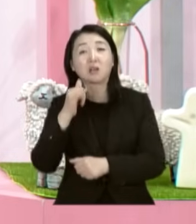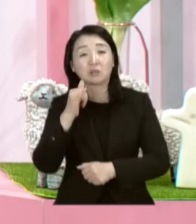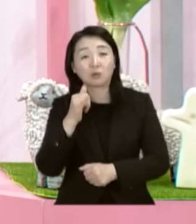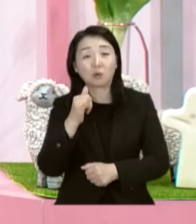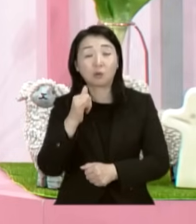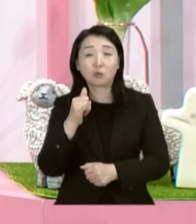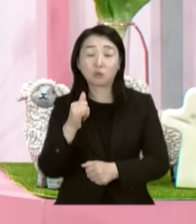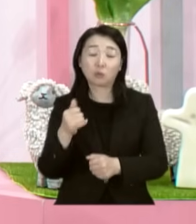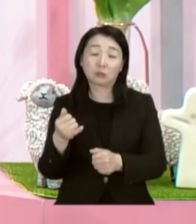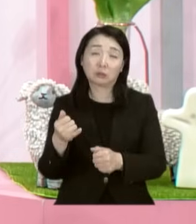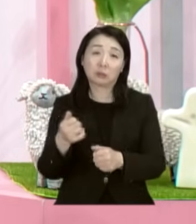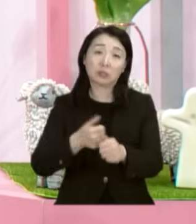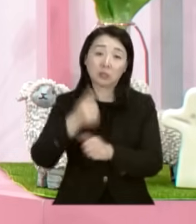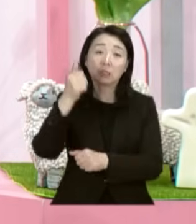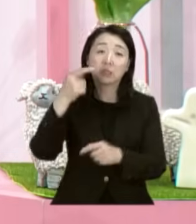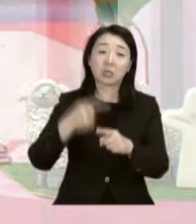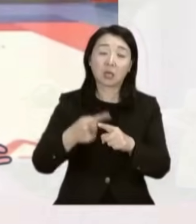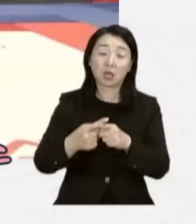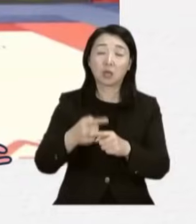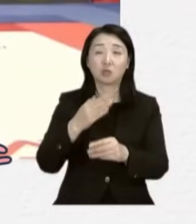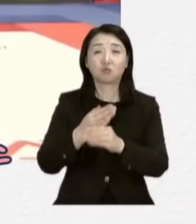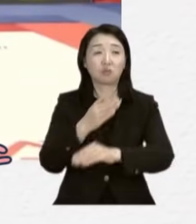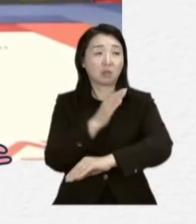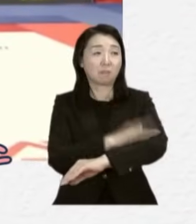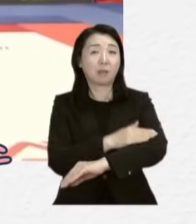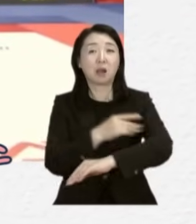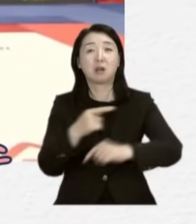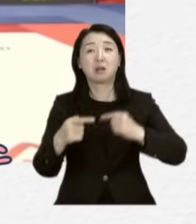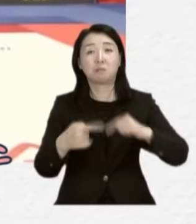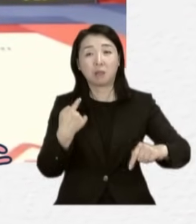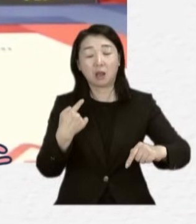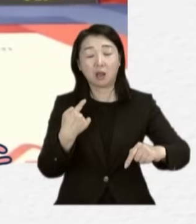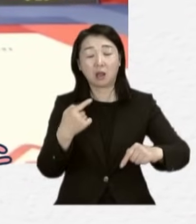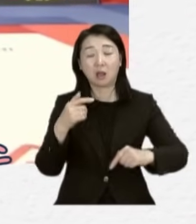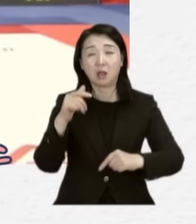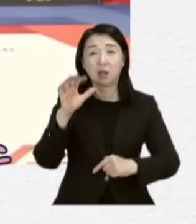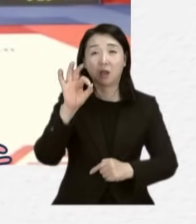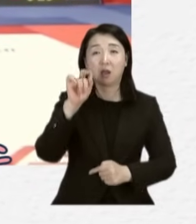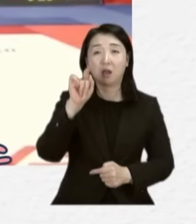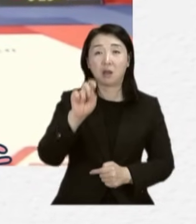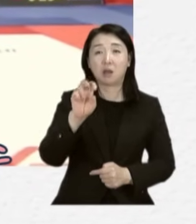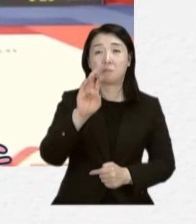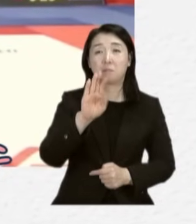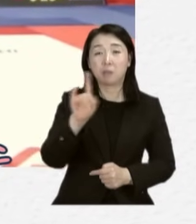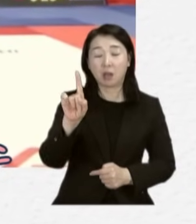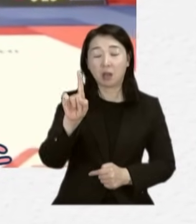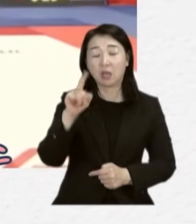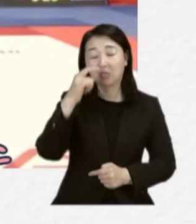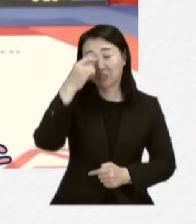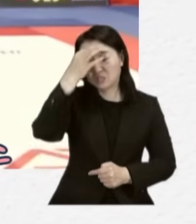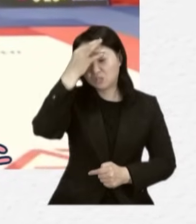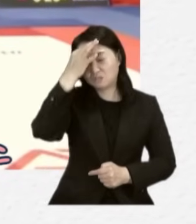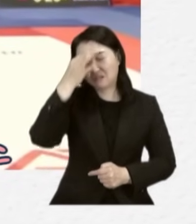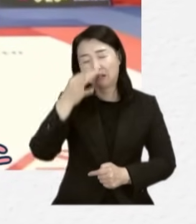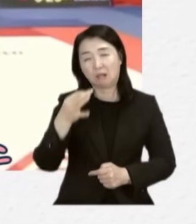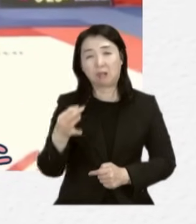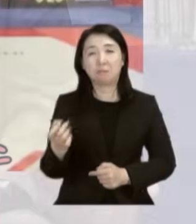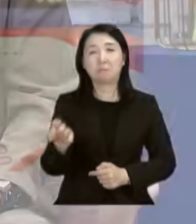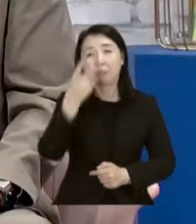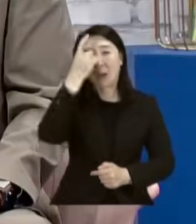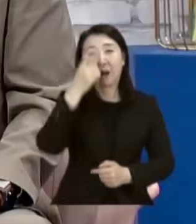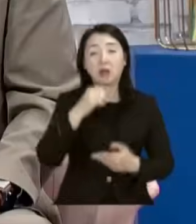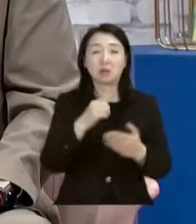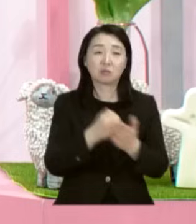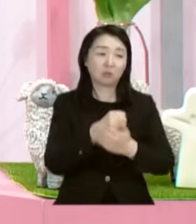이기다가 또 중간에 팔을 다치면서 그죠 바라는 기술을 걸려서 다치고 진 거예요 그래서